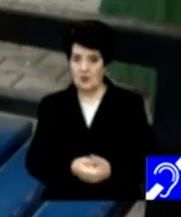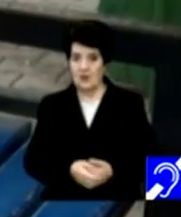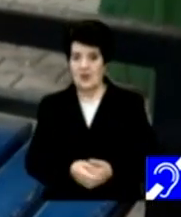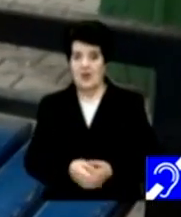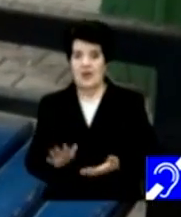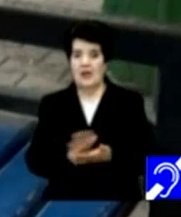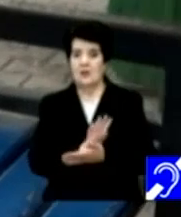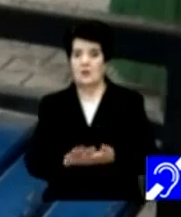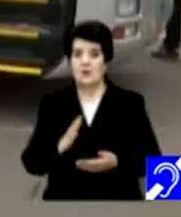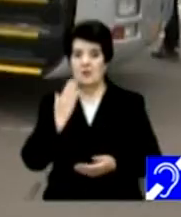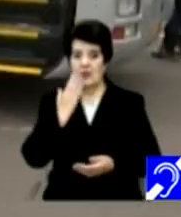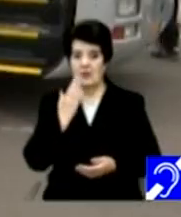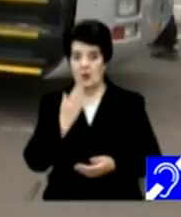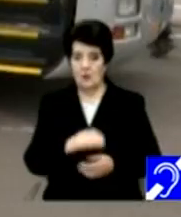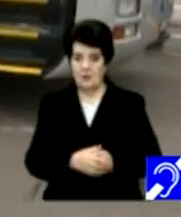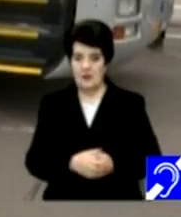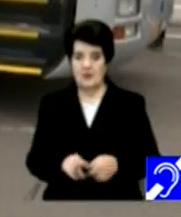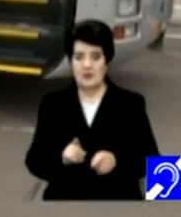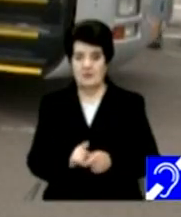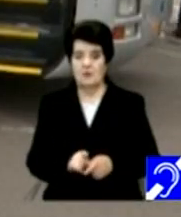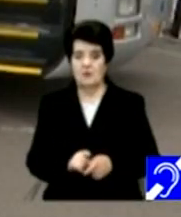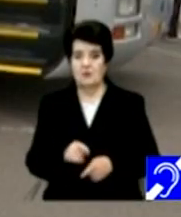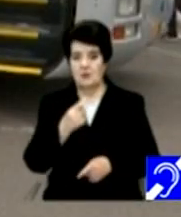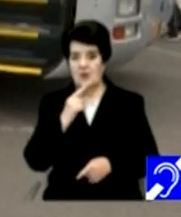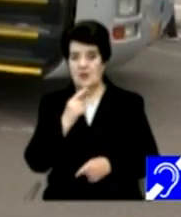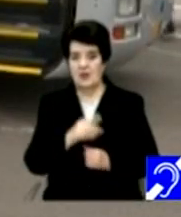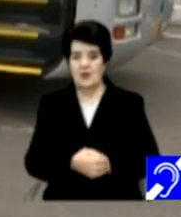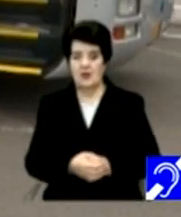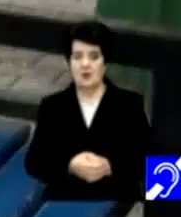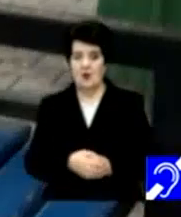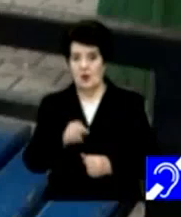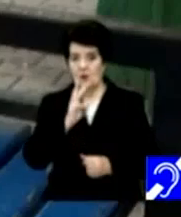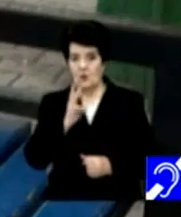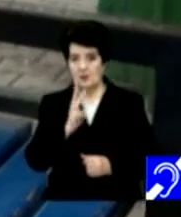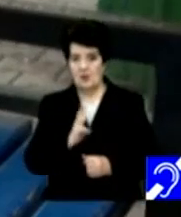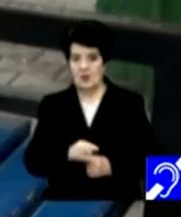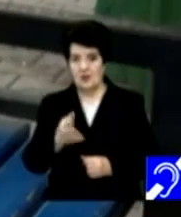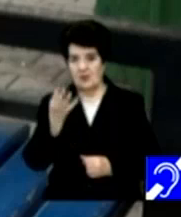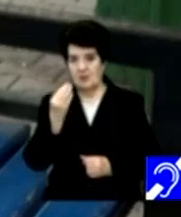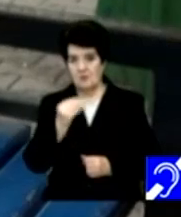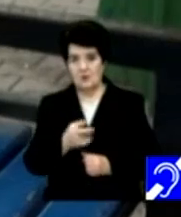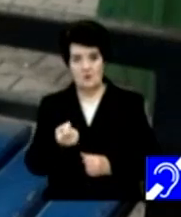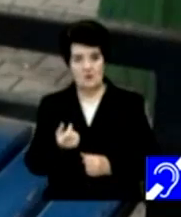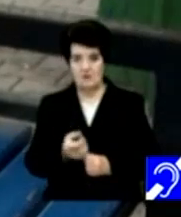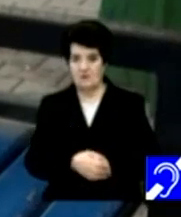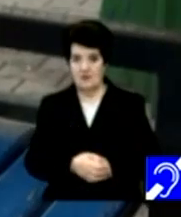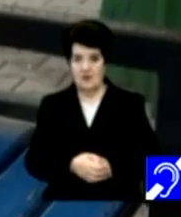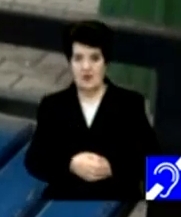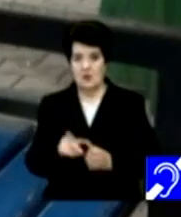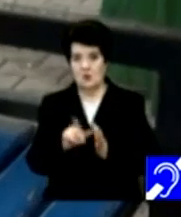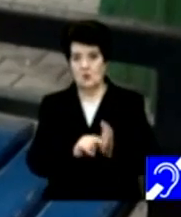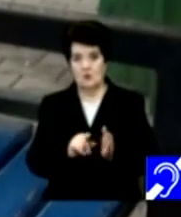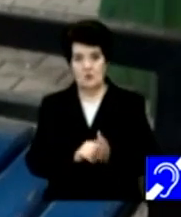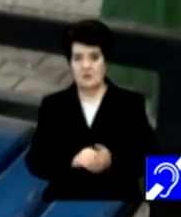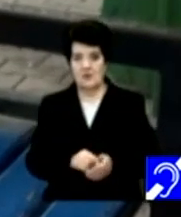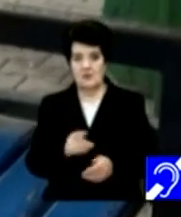România, asta este cea mai avantajoasă ofertă. Cu salariile din Moldova și cu bursele